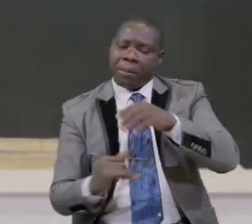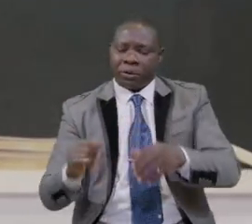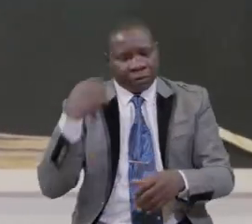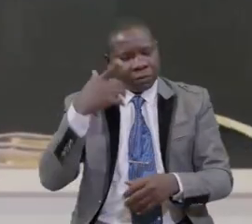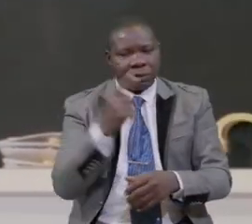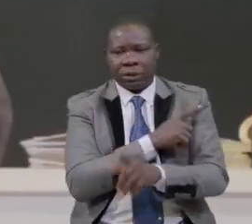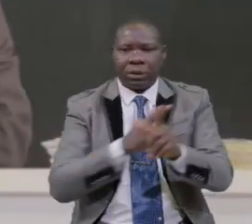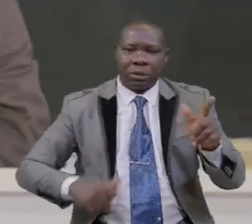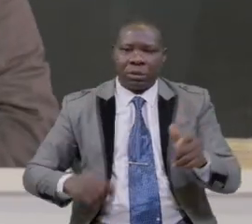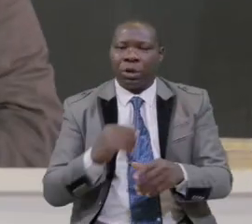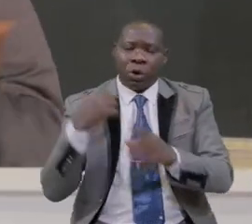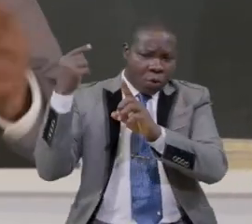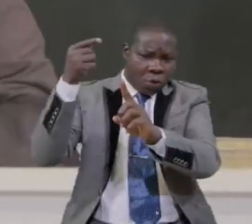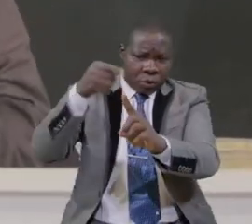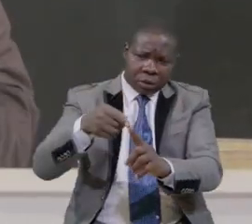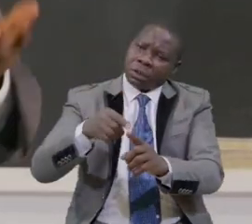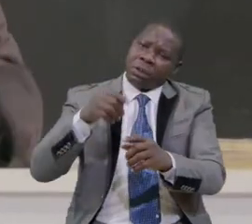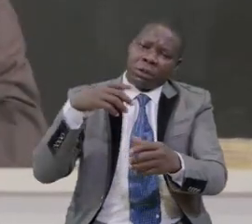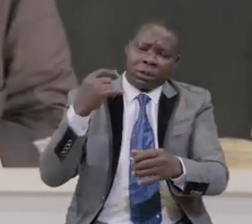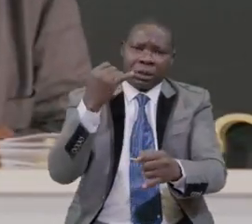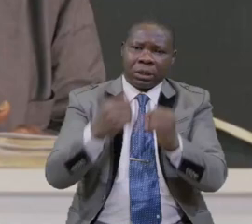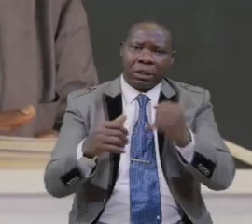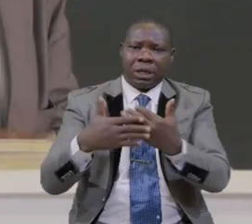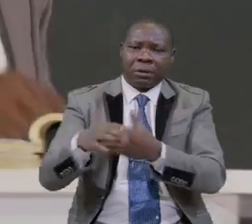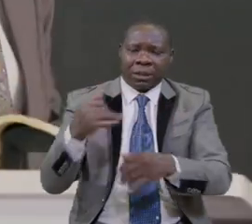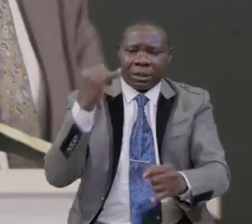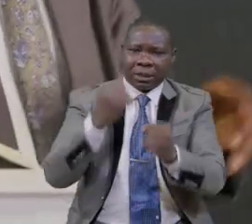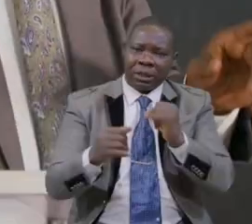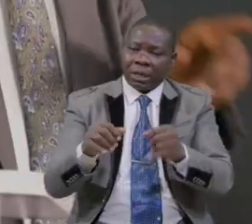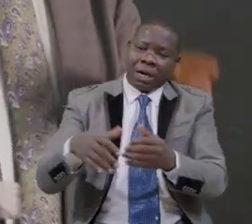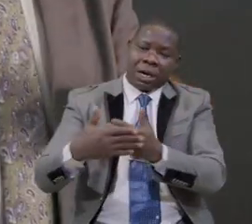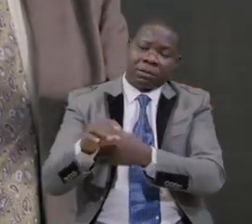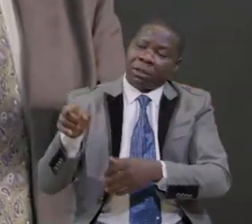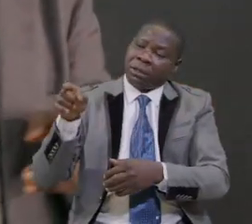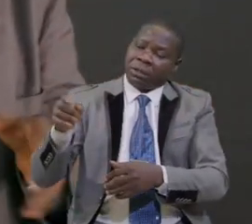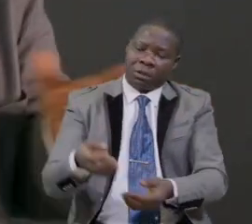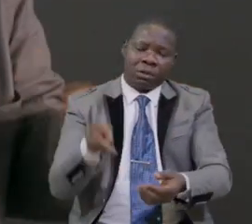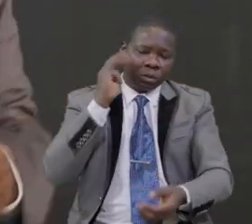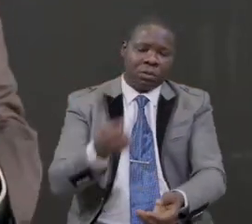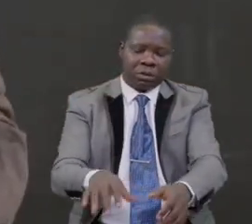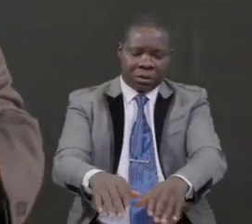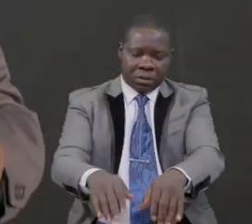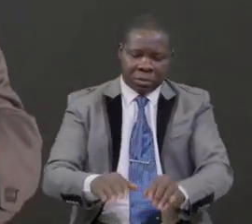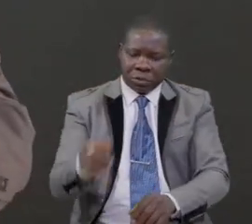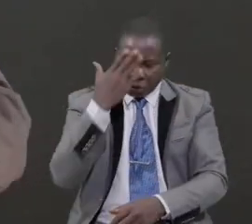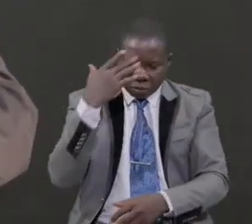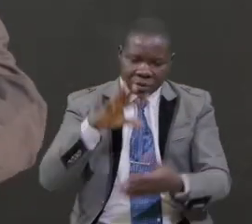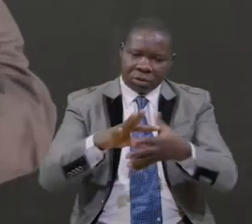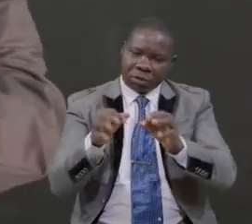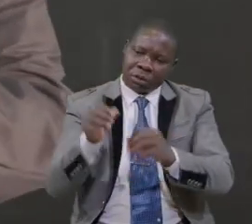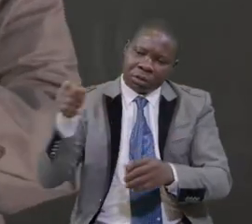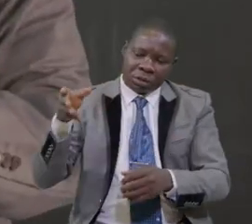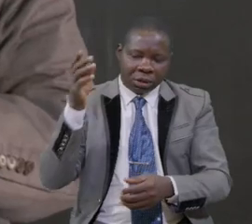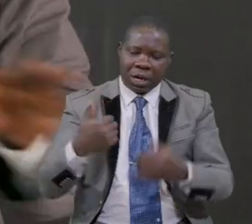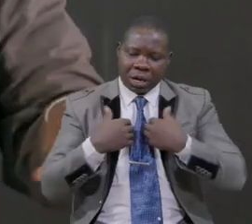Seigneur jusqu'à la fin. Si vous connaissez son nom, jusqu'à sa mort même, il était mort,